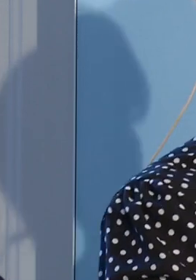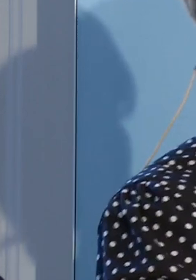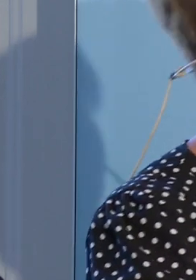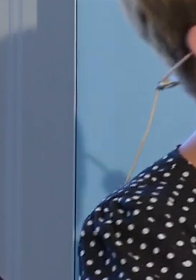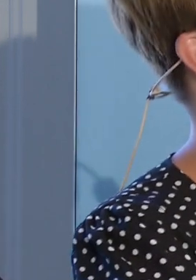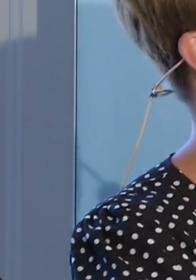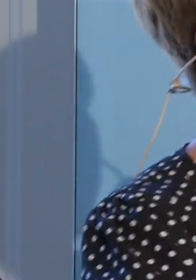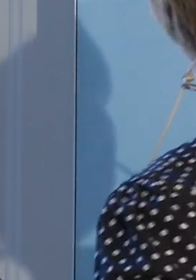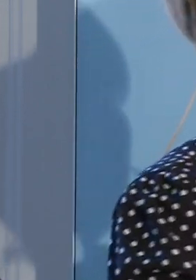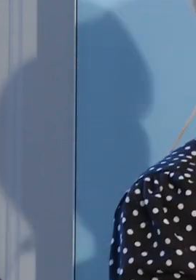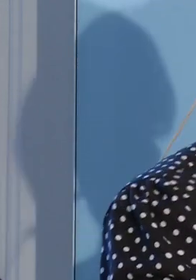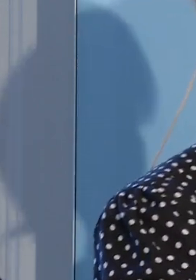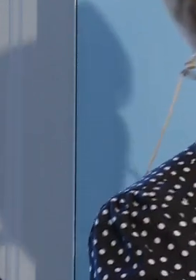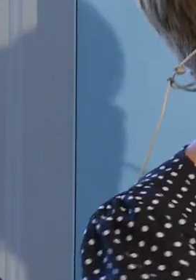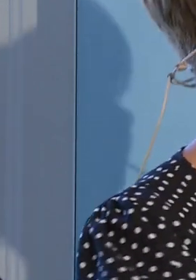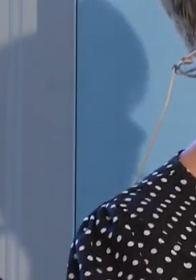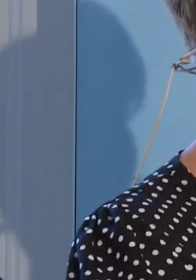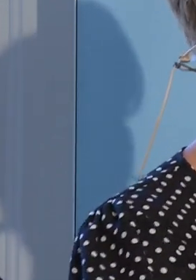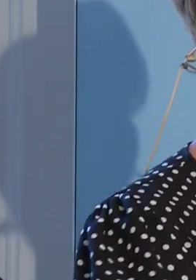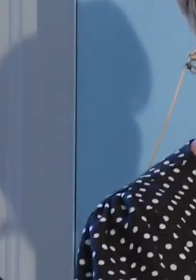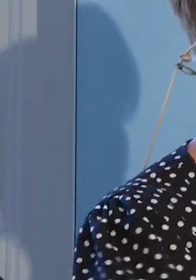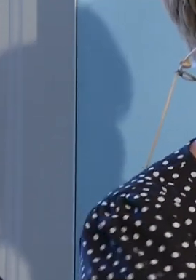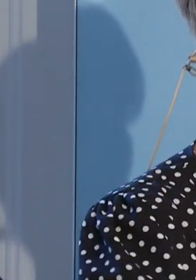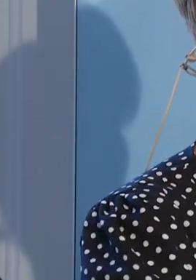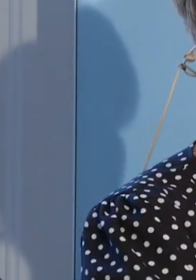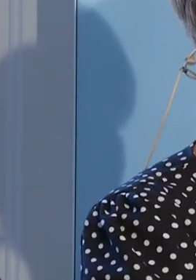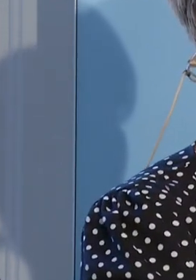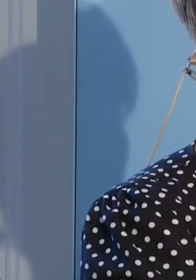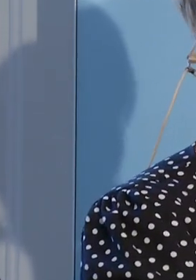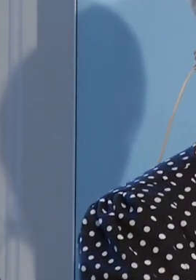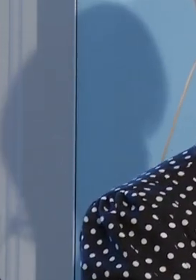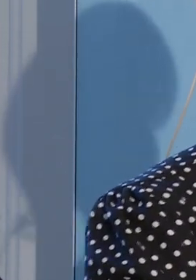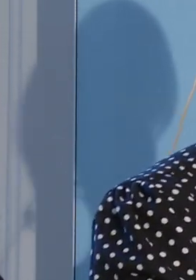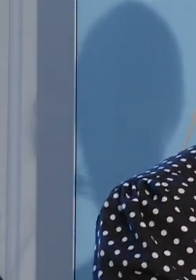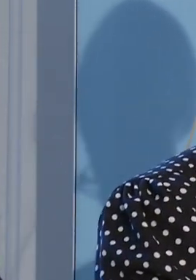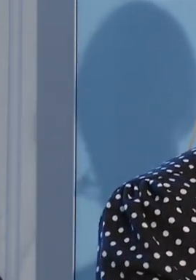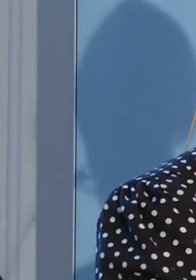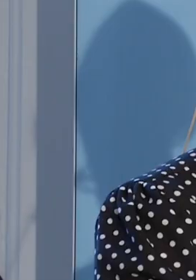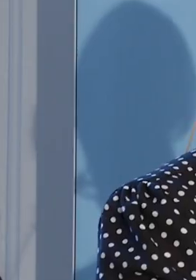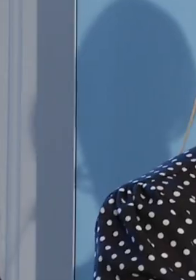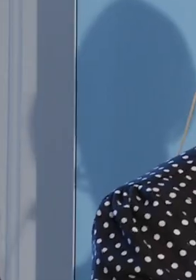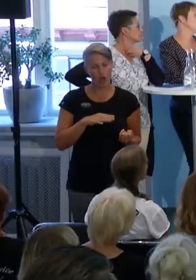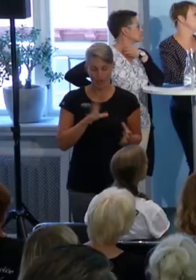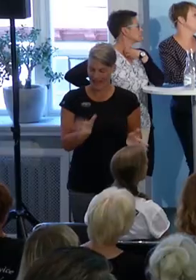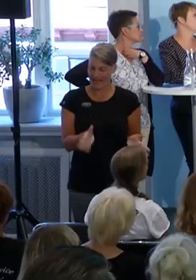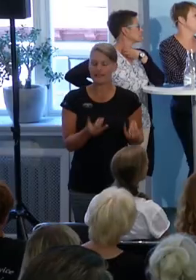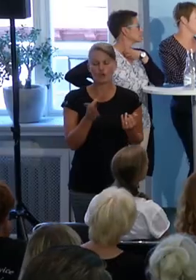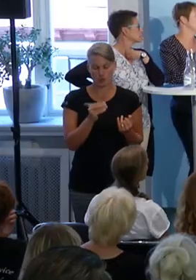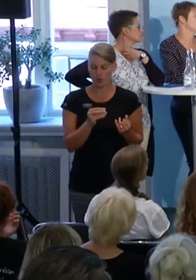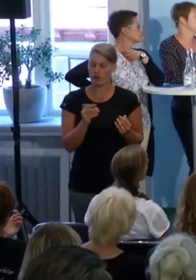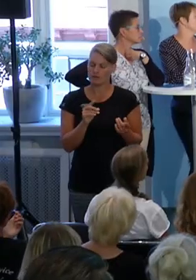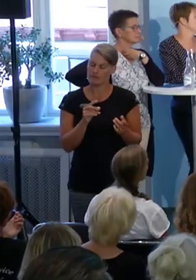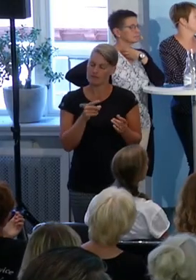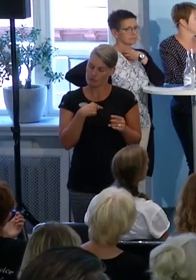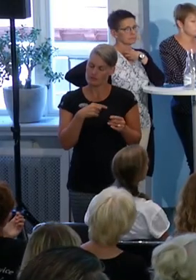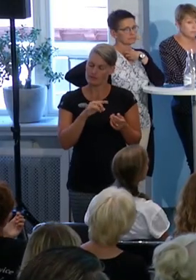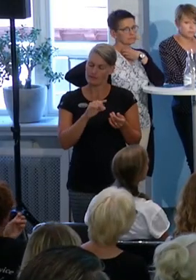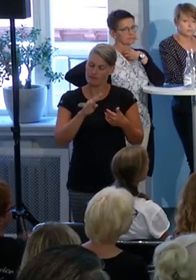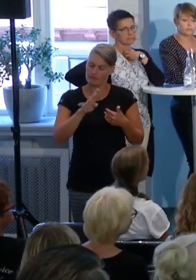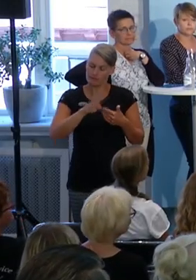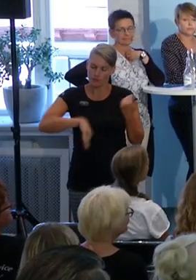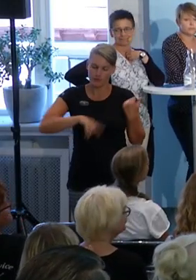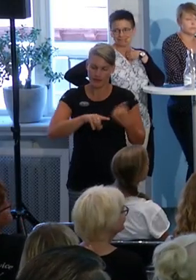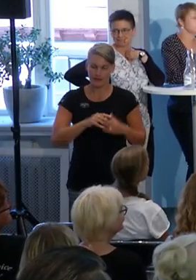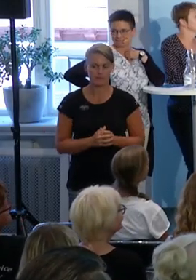att du kan skaffa den där bilen eller den här liksom statusmarkören som du väldigt gärna vill ha. Ja. Då måste vi åt den också. Någon som